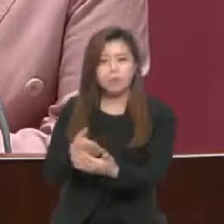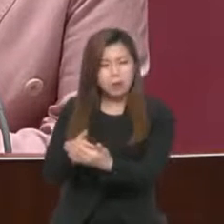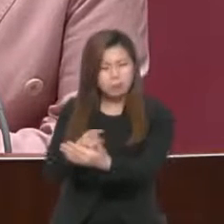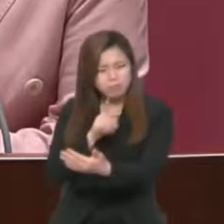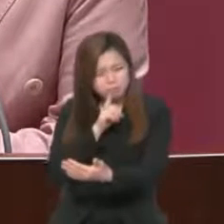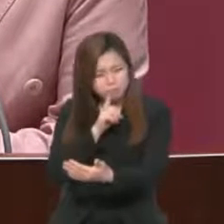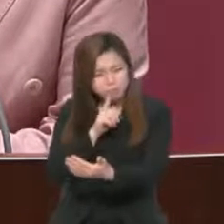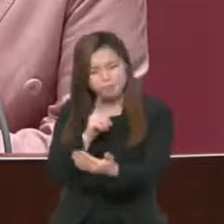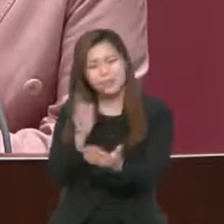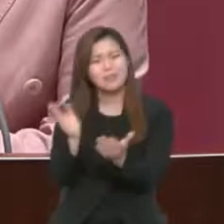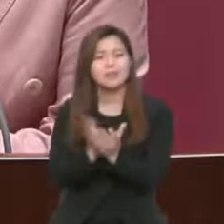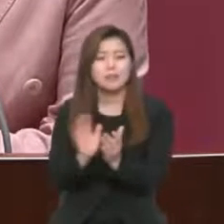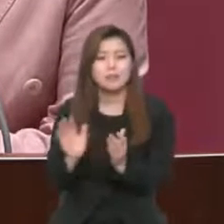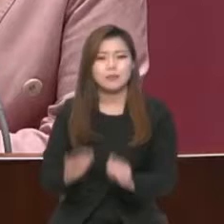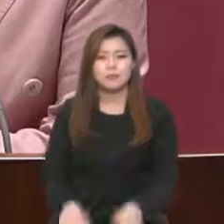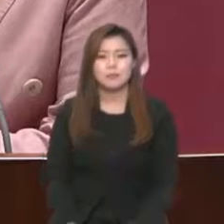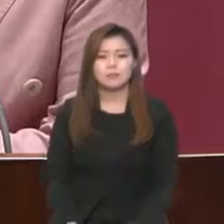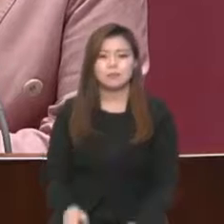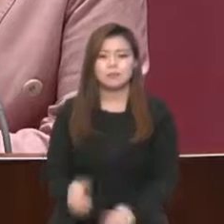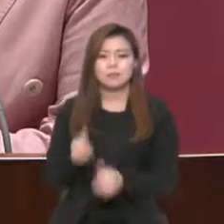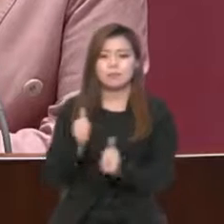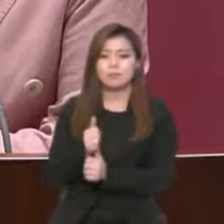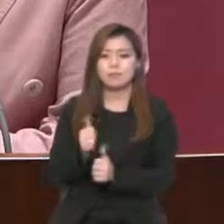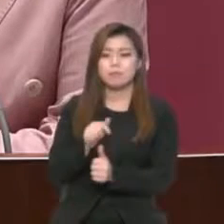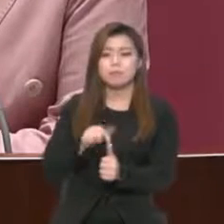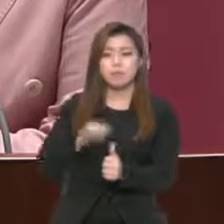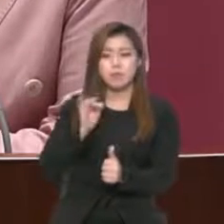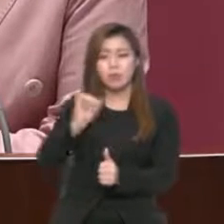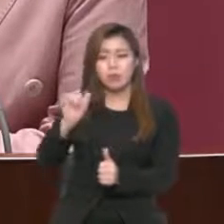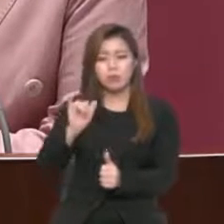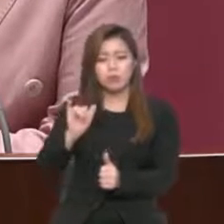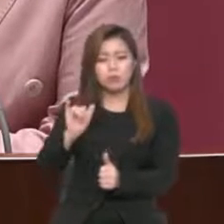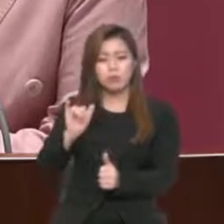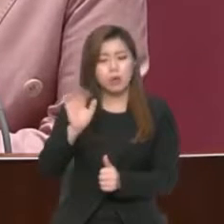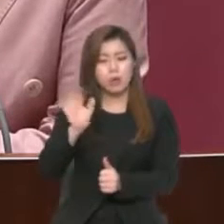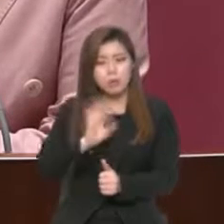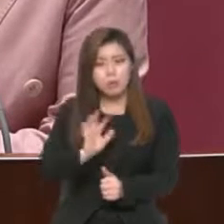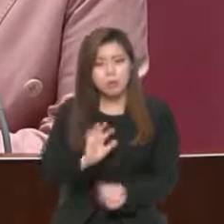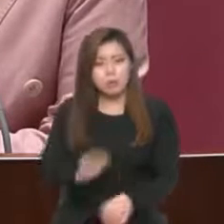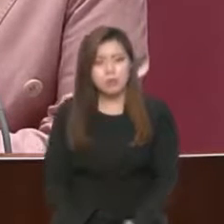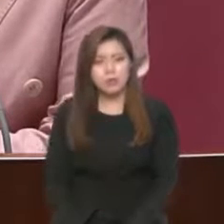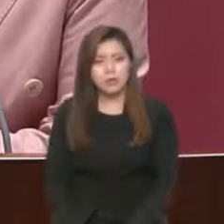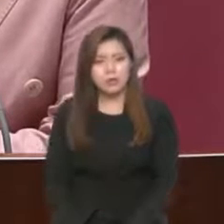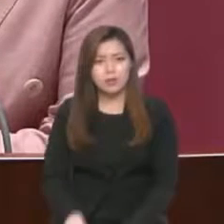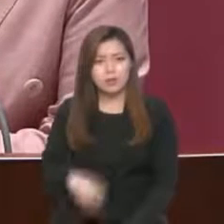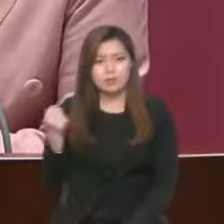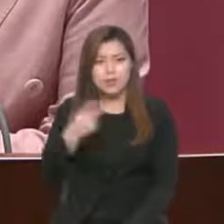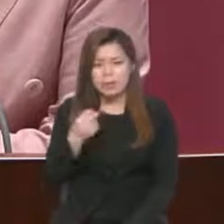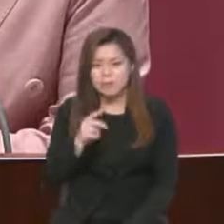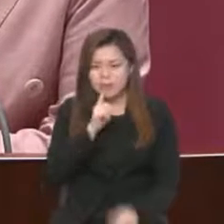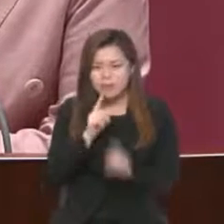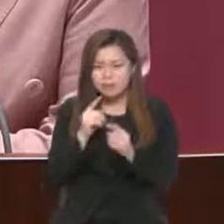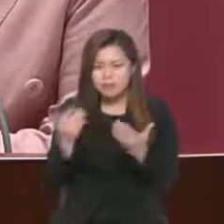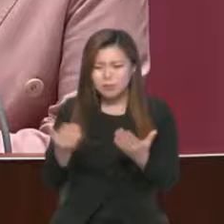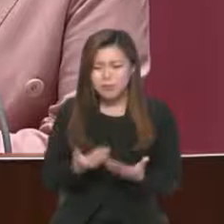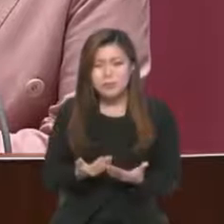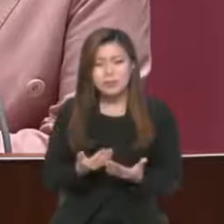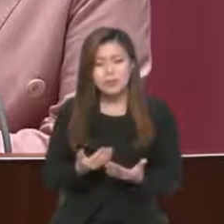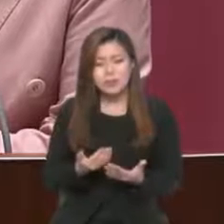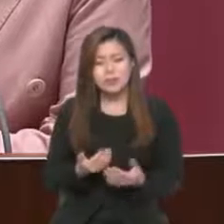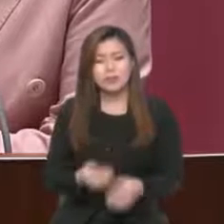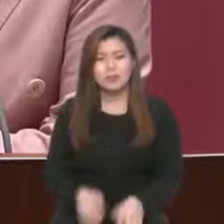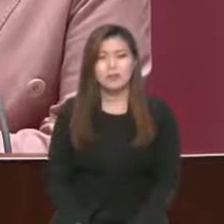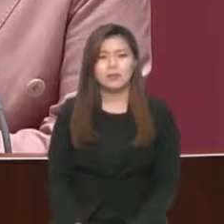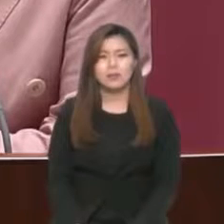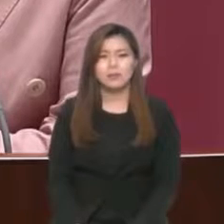그 보좌관이 전화를 했다는 것도 그러면 부인하시는 거예요? 그것은 자꾸 그렇게 말씀하시니 조사를 해보면